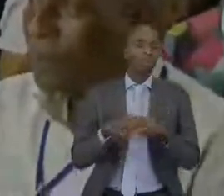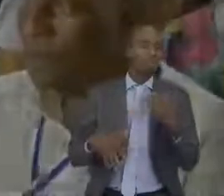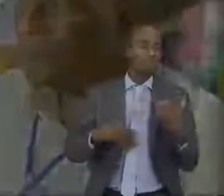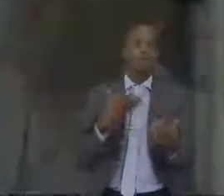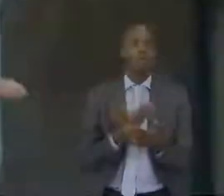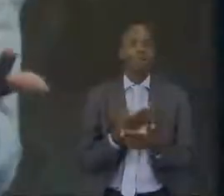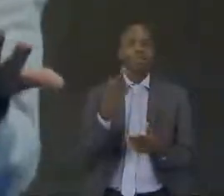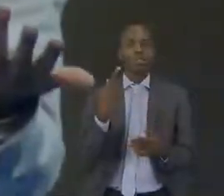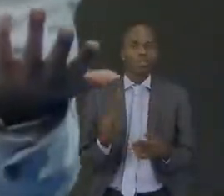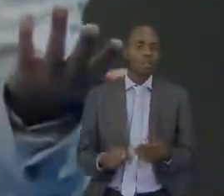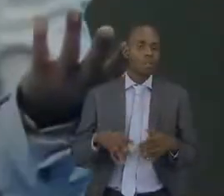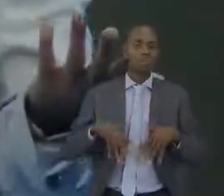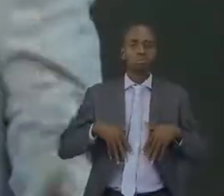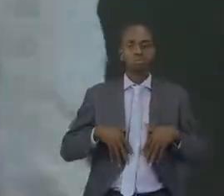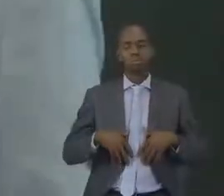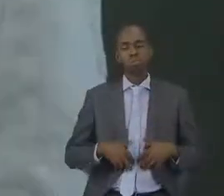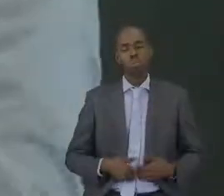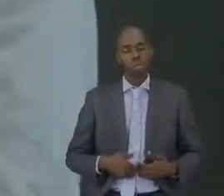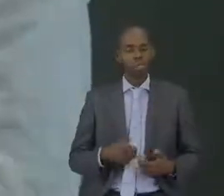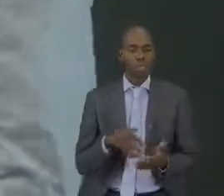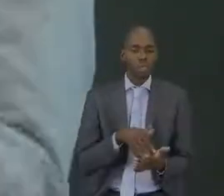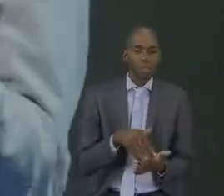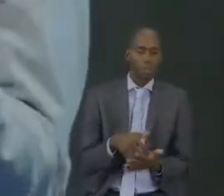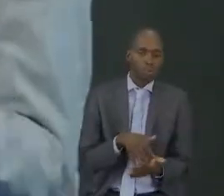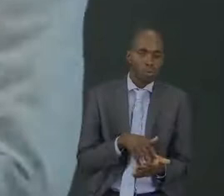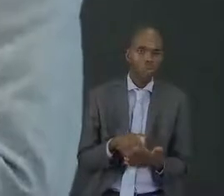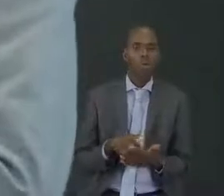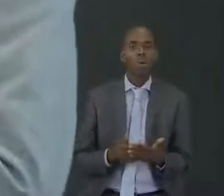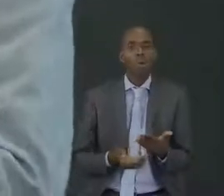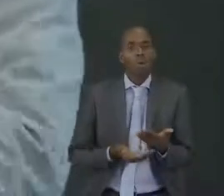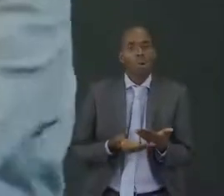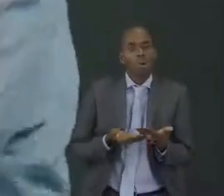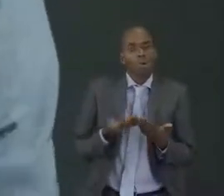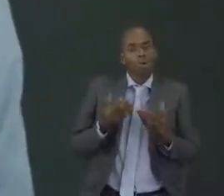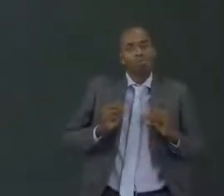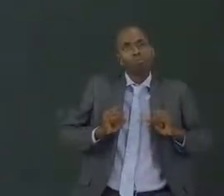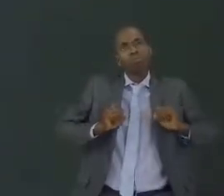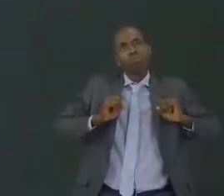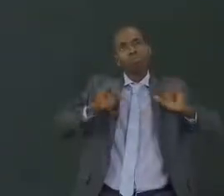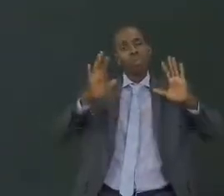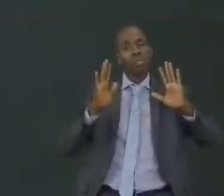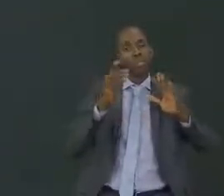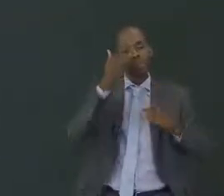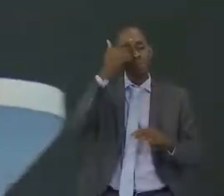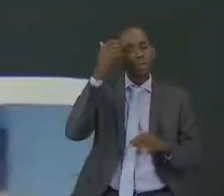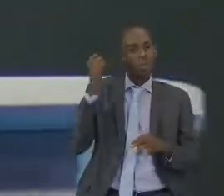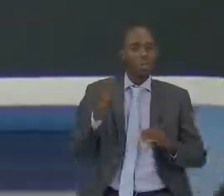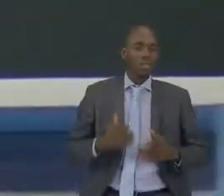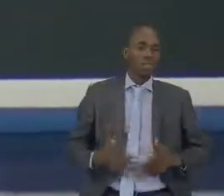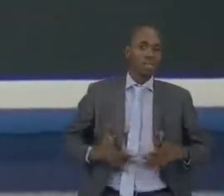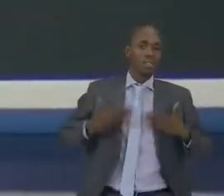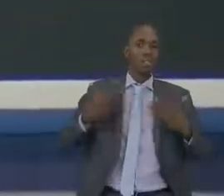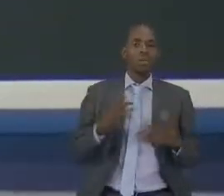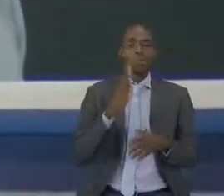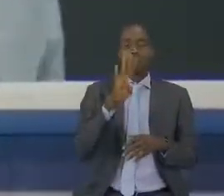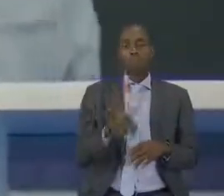Et toute la fatigue, les épuisements, et voulant rendre l'âme, parce que la vie